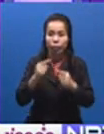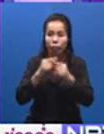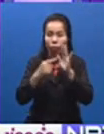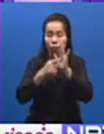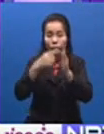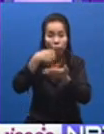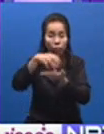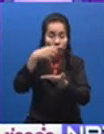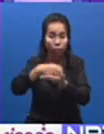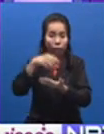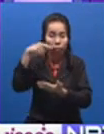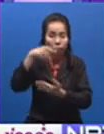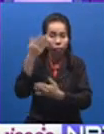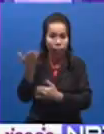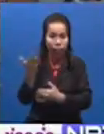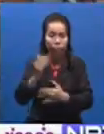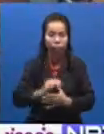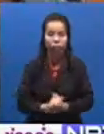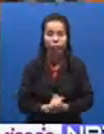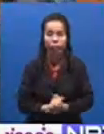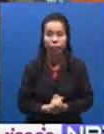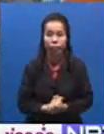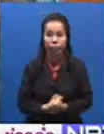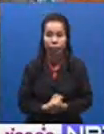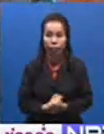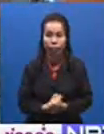ากรายงานพิเศษค่ะ